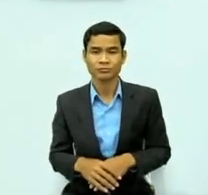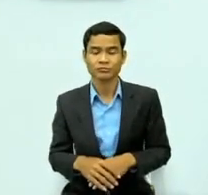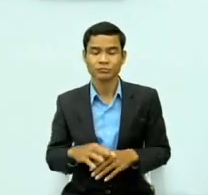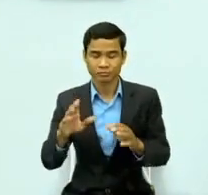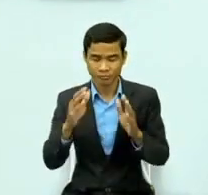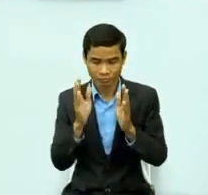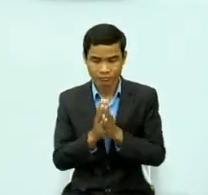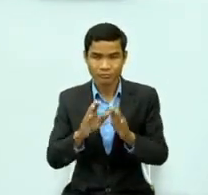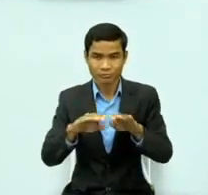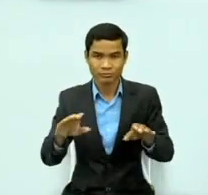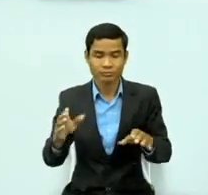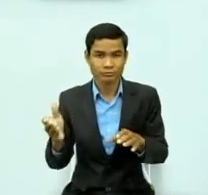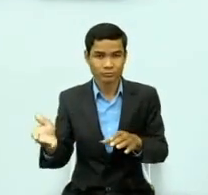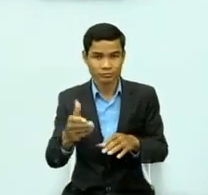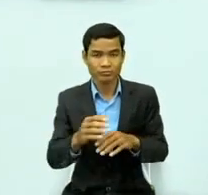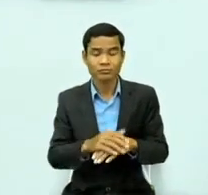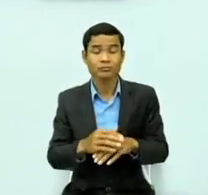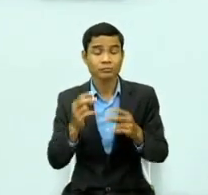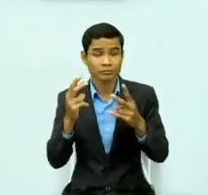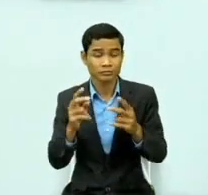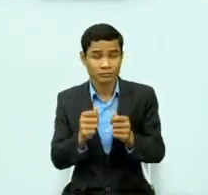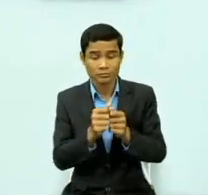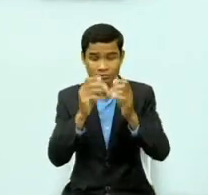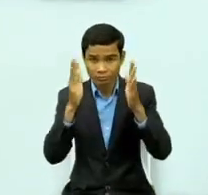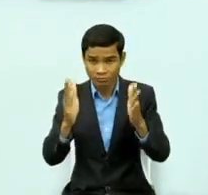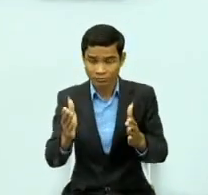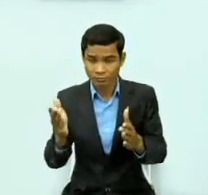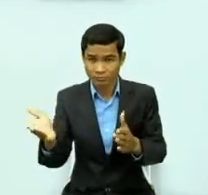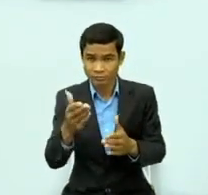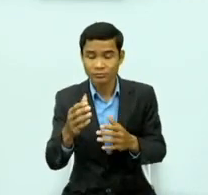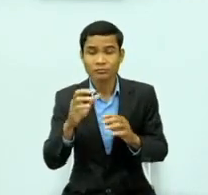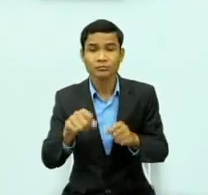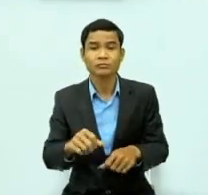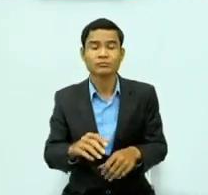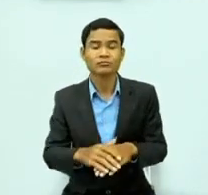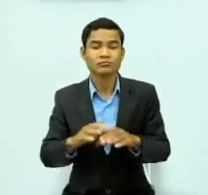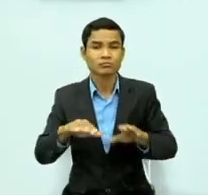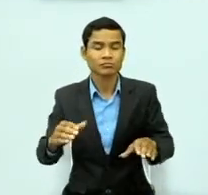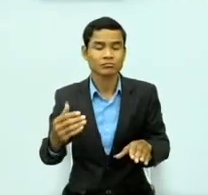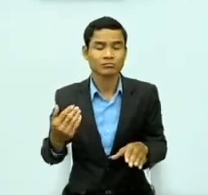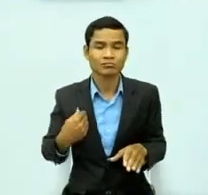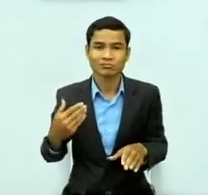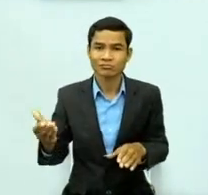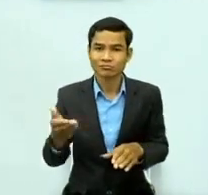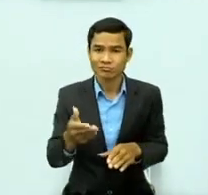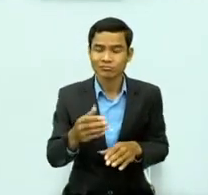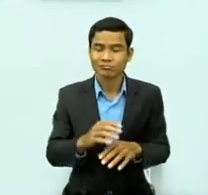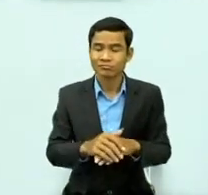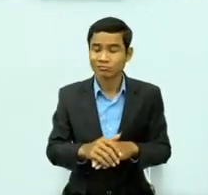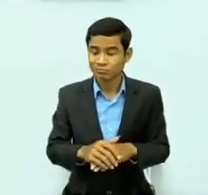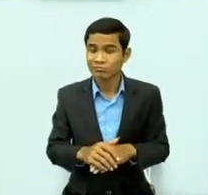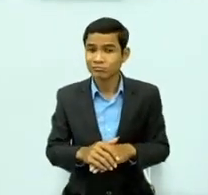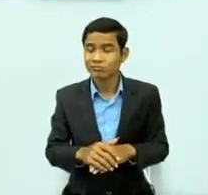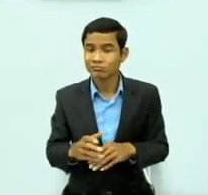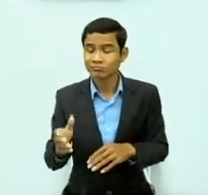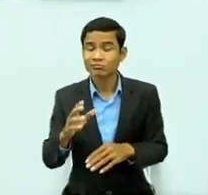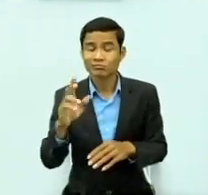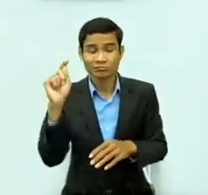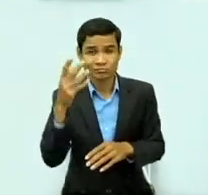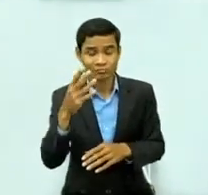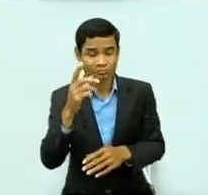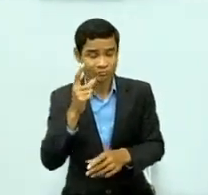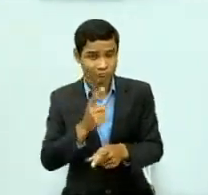អរគុណកូនកូនឥឡូវកូនកូនផ្ទៀងផ្ទាត់ជាមួយអ្នកគ្រូតើអំបញ្ញមិញនេះកូនកូនភ្ជាប់ចាស្រាក់ទៅនឹងរូបភាពត្រឹមត្រូវដែរឬទេ